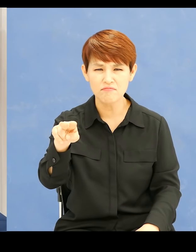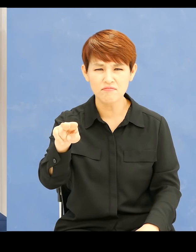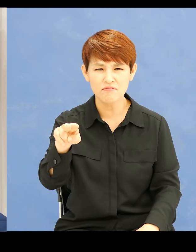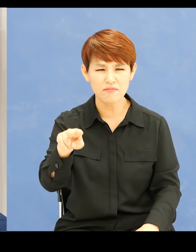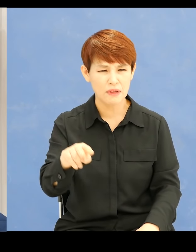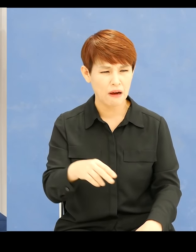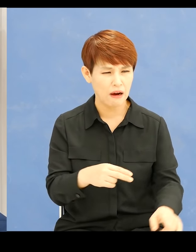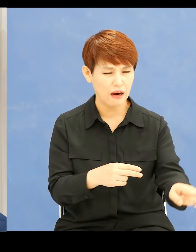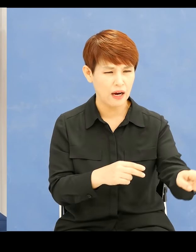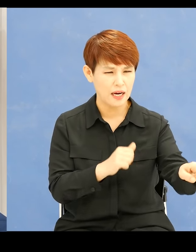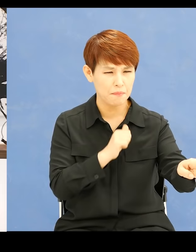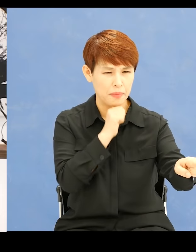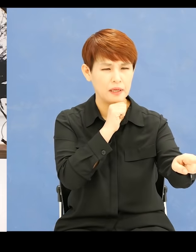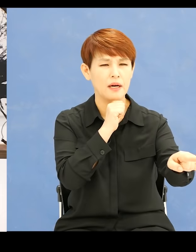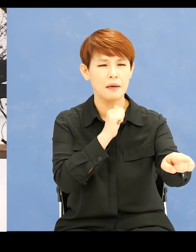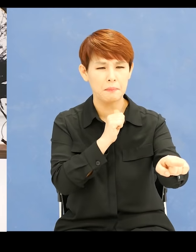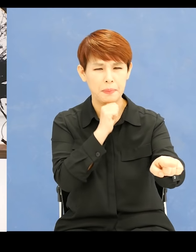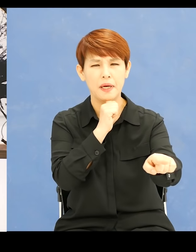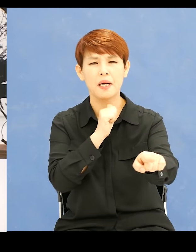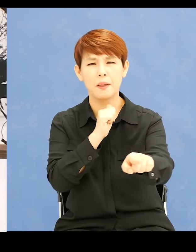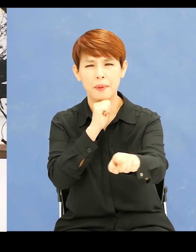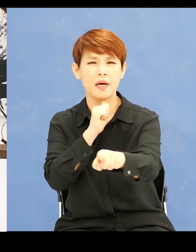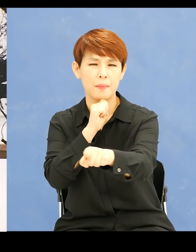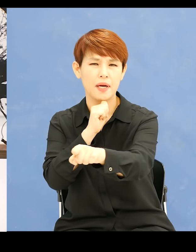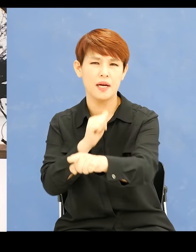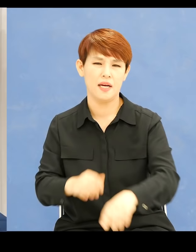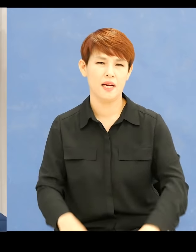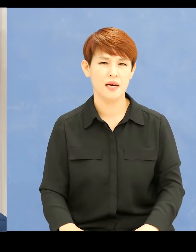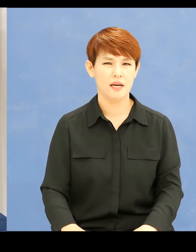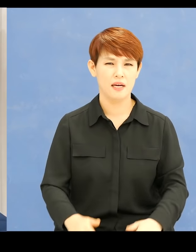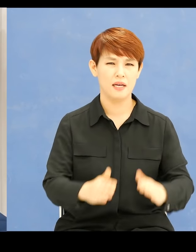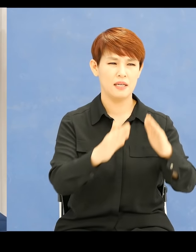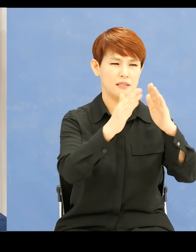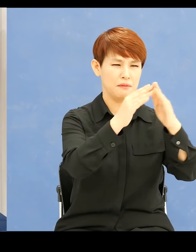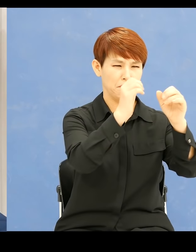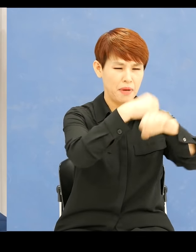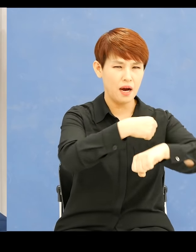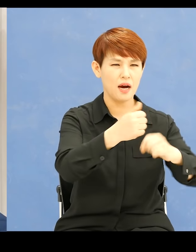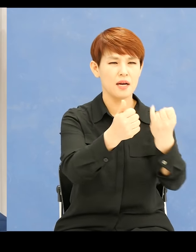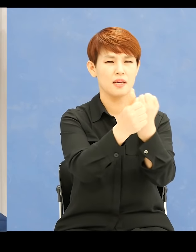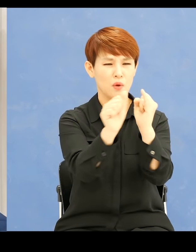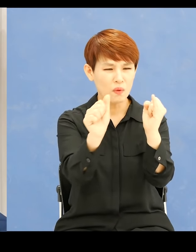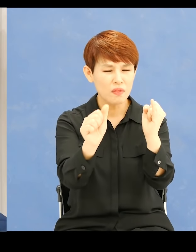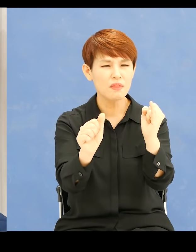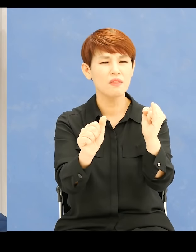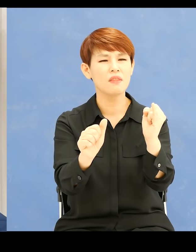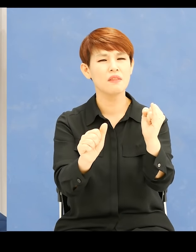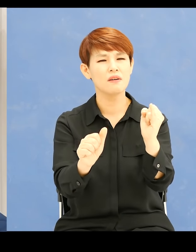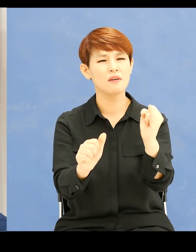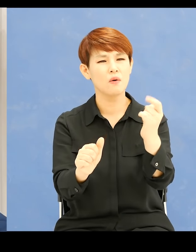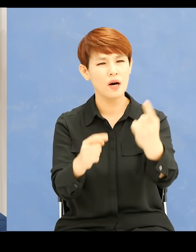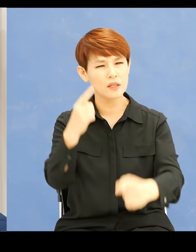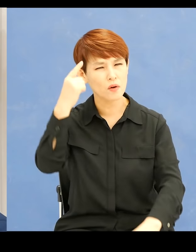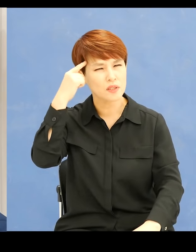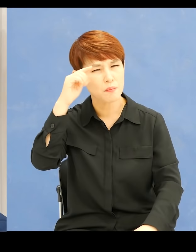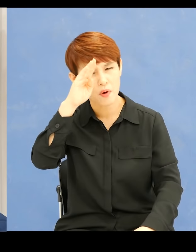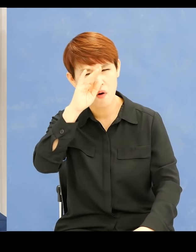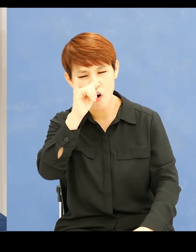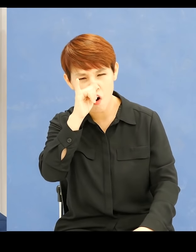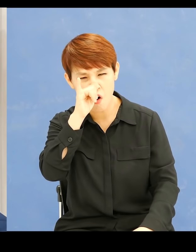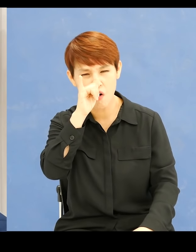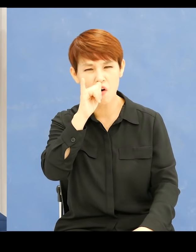다 어려운 분들인 거예요. 정말 어려운 분들. 부도가 나신 분들, 이혼해서 혼자 오시는 분들,